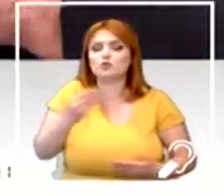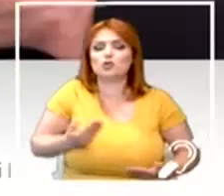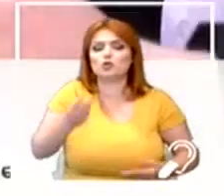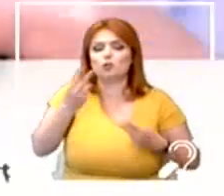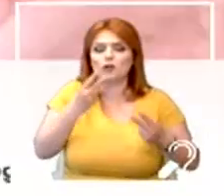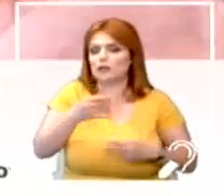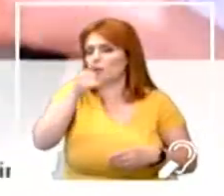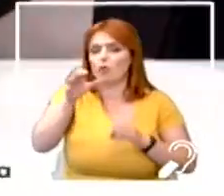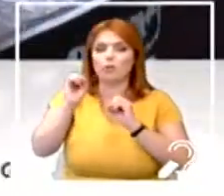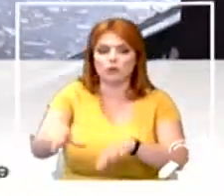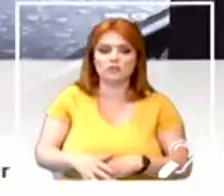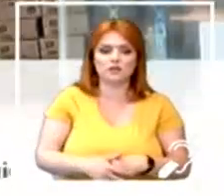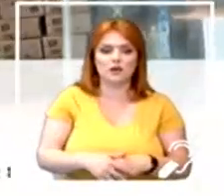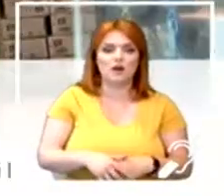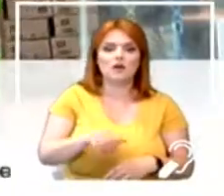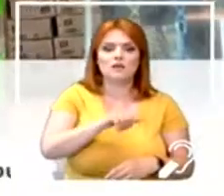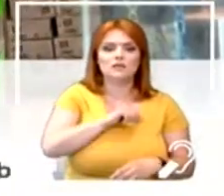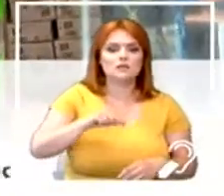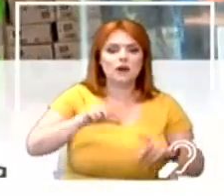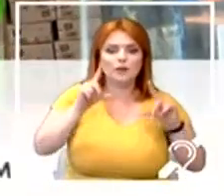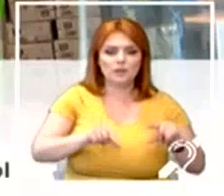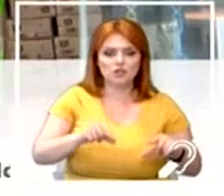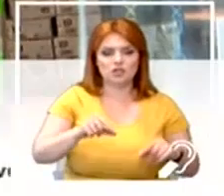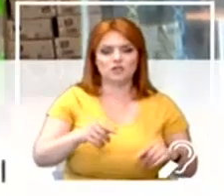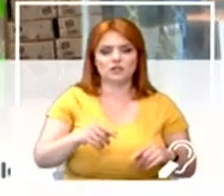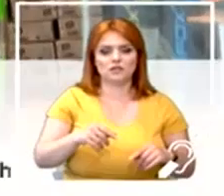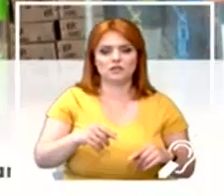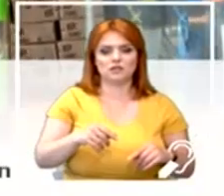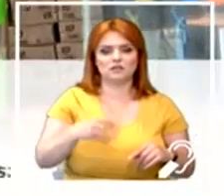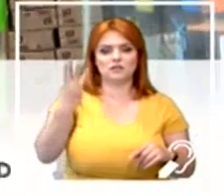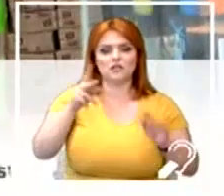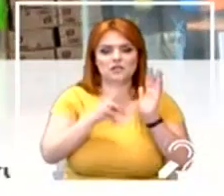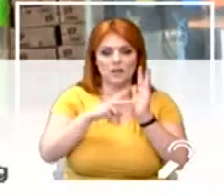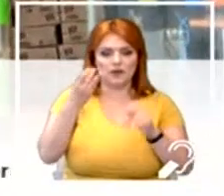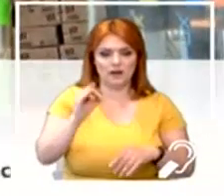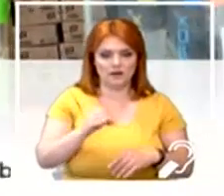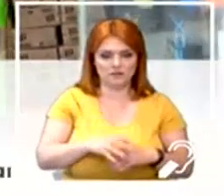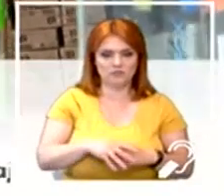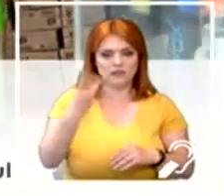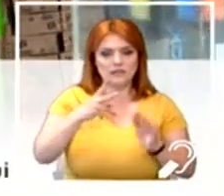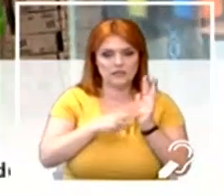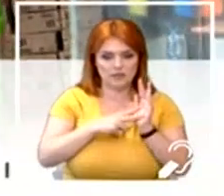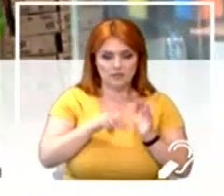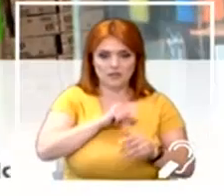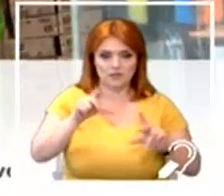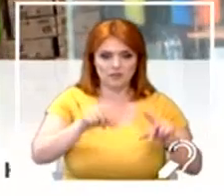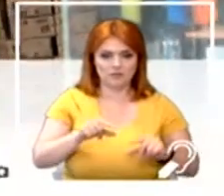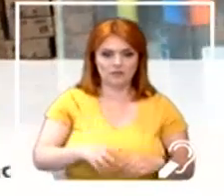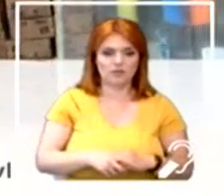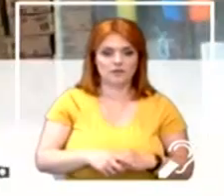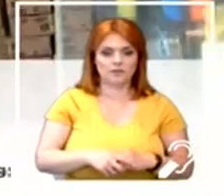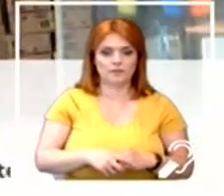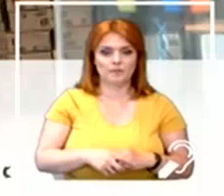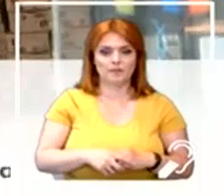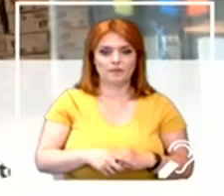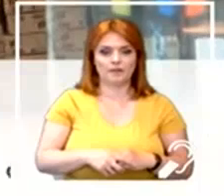țigări aleg? Pachete la ce prețuri? La 37 de lei de simple moldovenești, fiindcă ele sunt mai ieftine. Că și ele scumpe